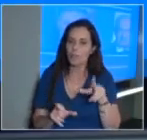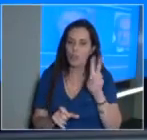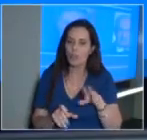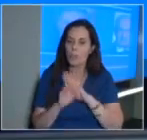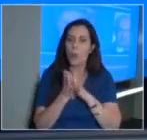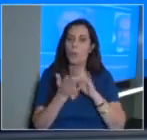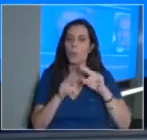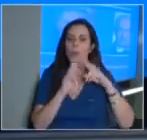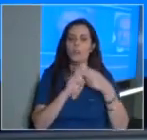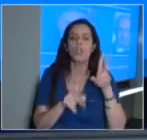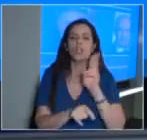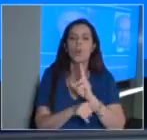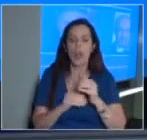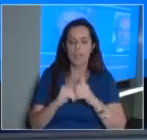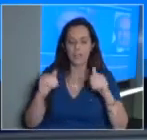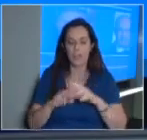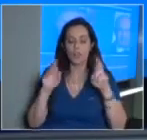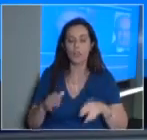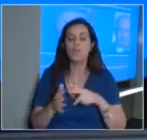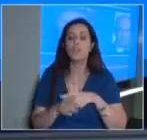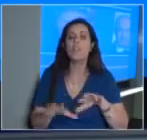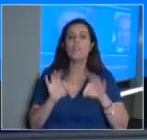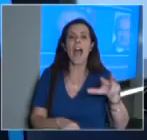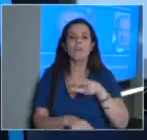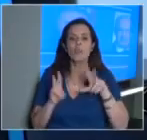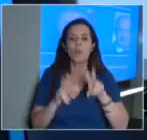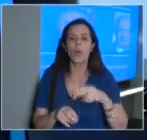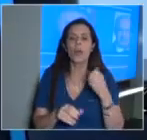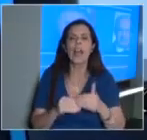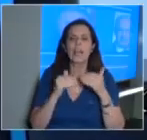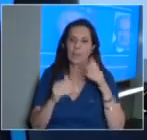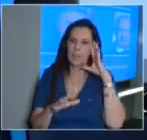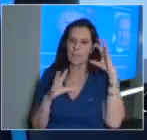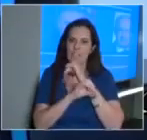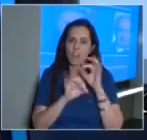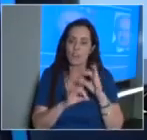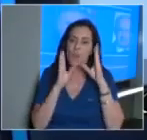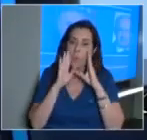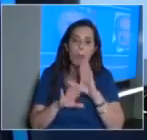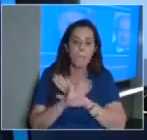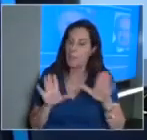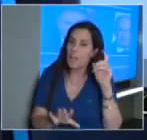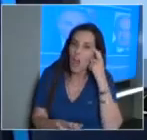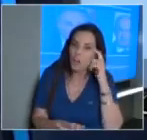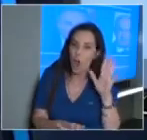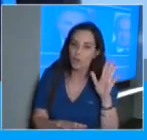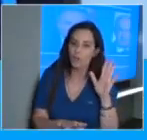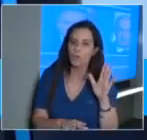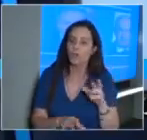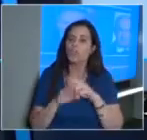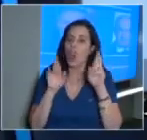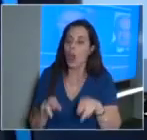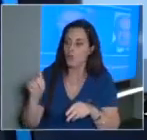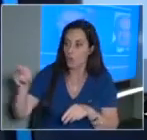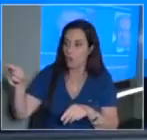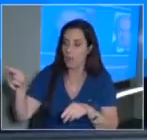בכל מקום בעולם זה לשמור על אותה הפרדת רשויות כדי שנבחרי הציבור יוכלו לקדם את השקפתם ואת אמונתם מבלי לחשוש שהרשות